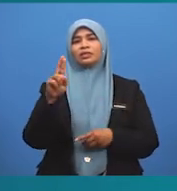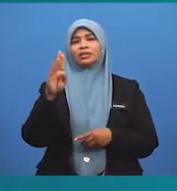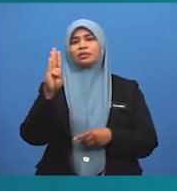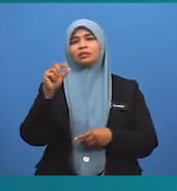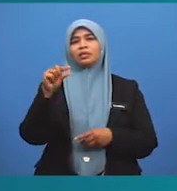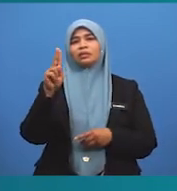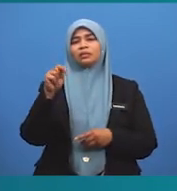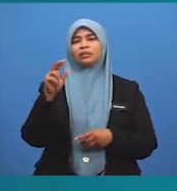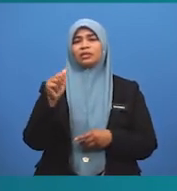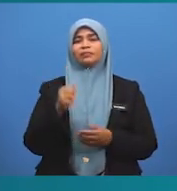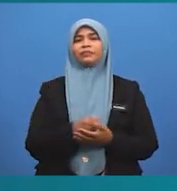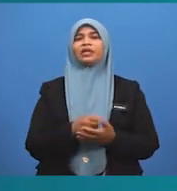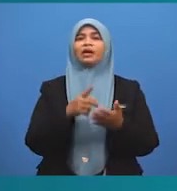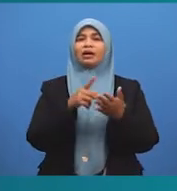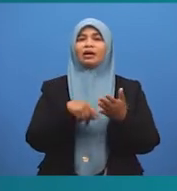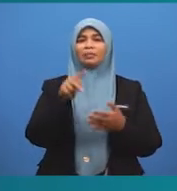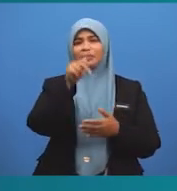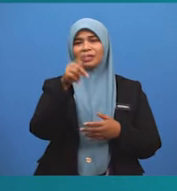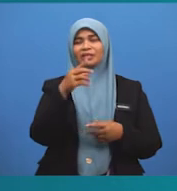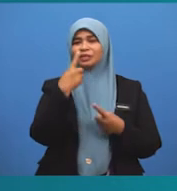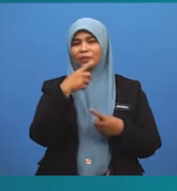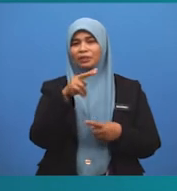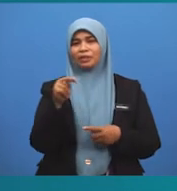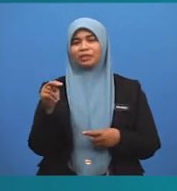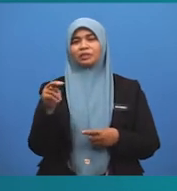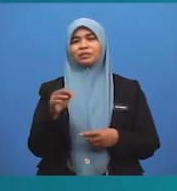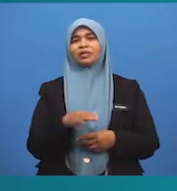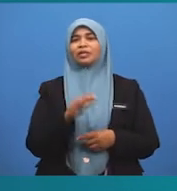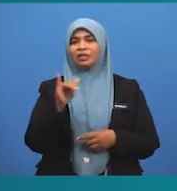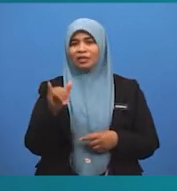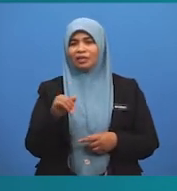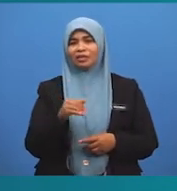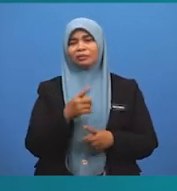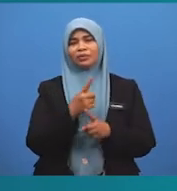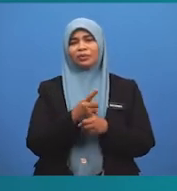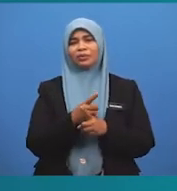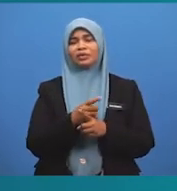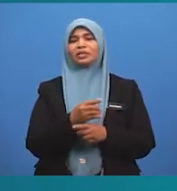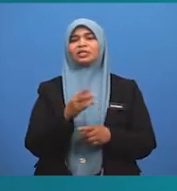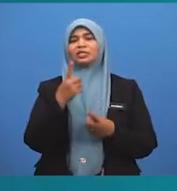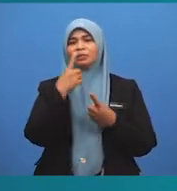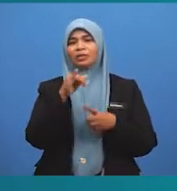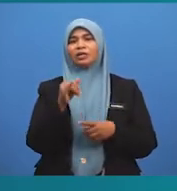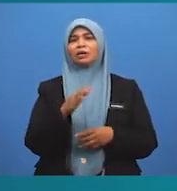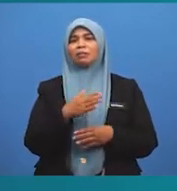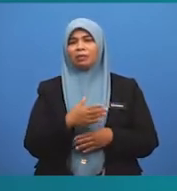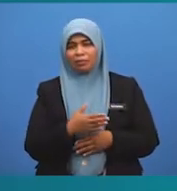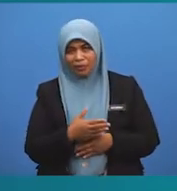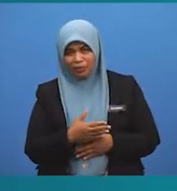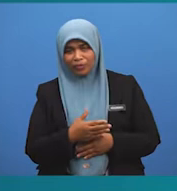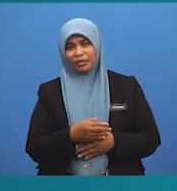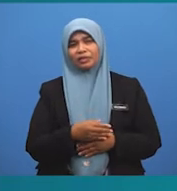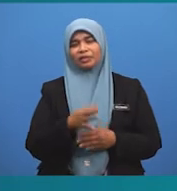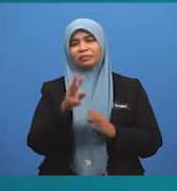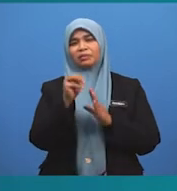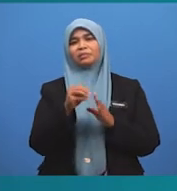Serbaguna. Apakah jawapannya, murid-murid? Ya, betul. Jawapannya